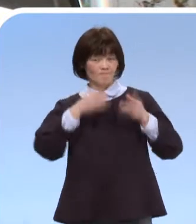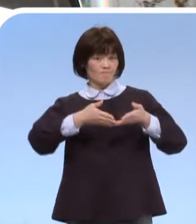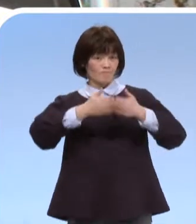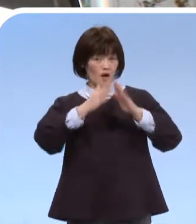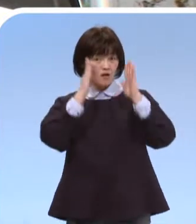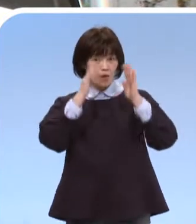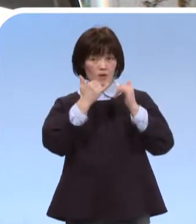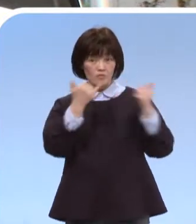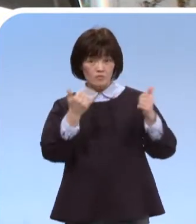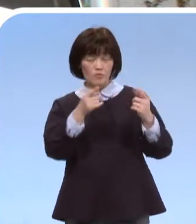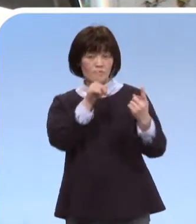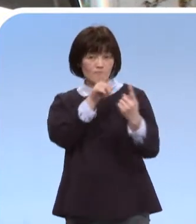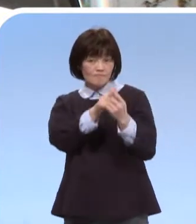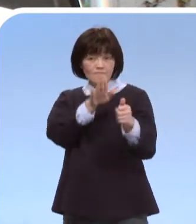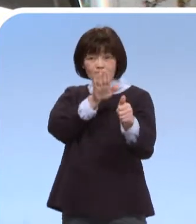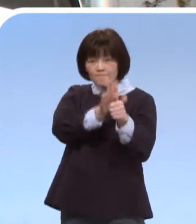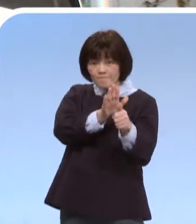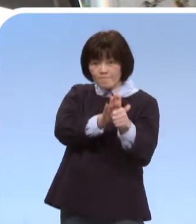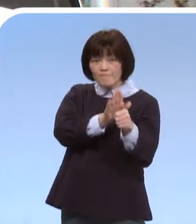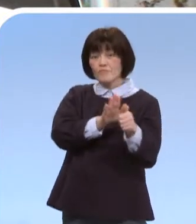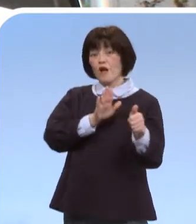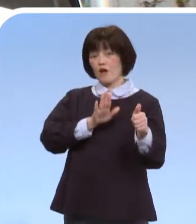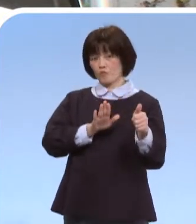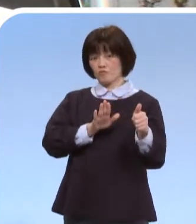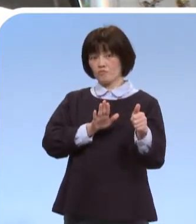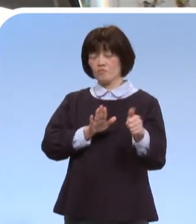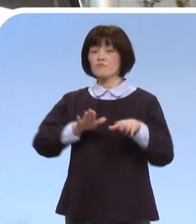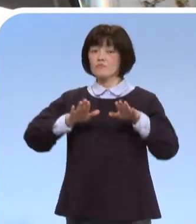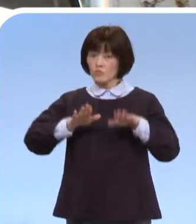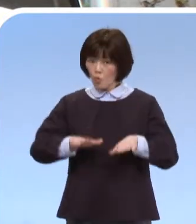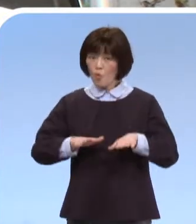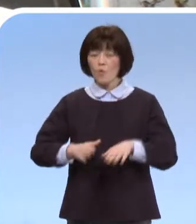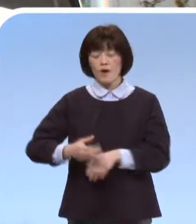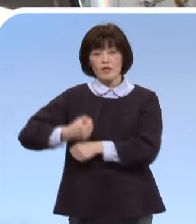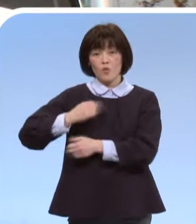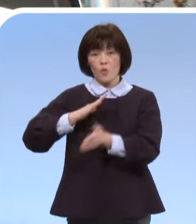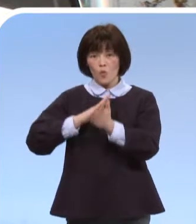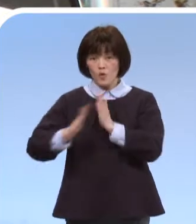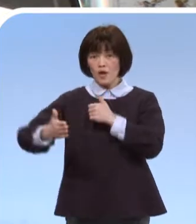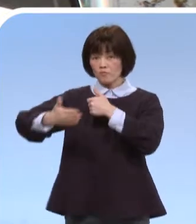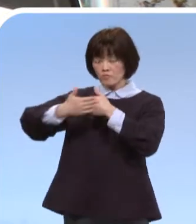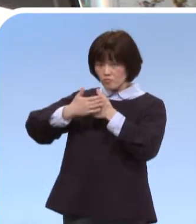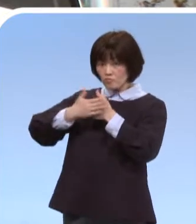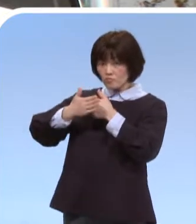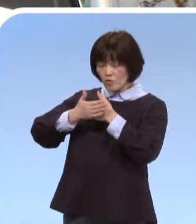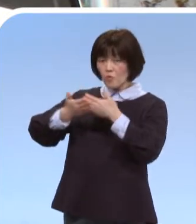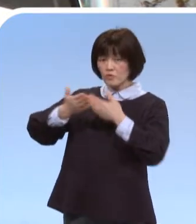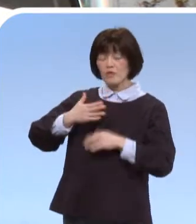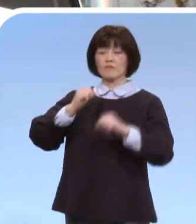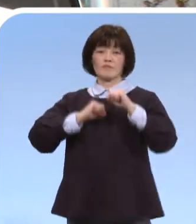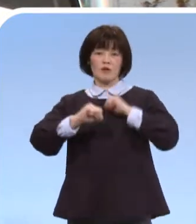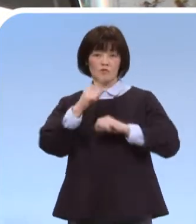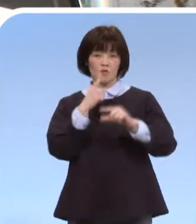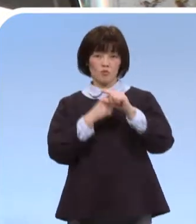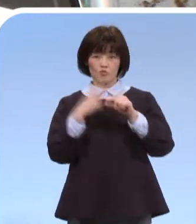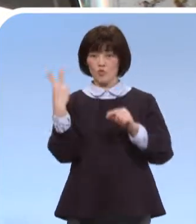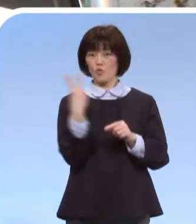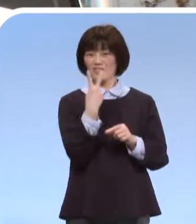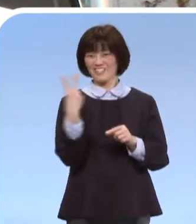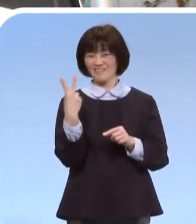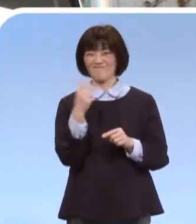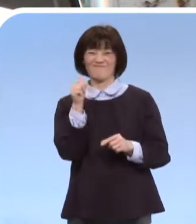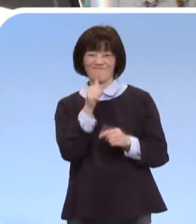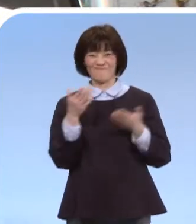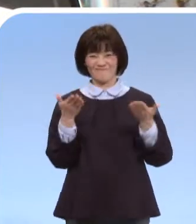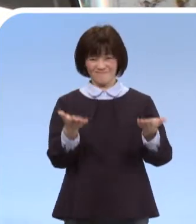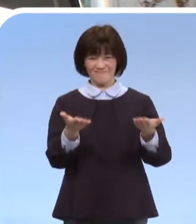方々にさまざまな支援をしているんですが、今日は県の支援を受けながら起業をして活躍している方お二